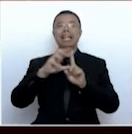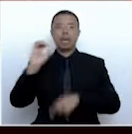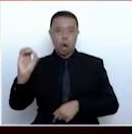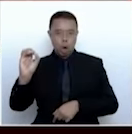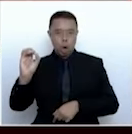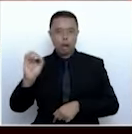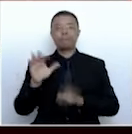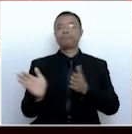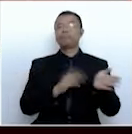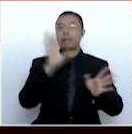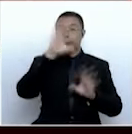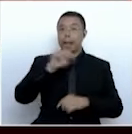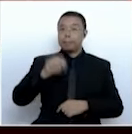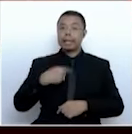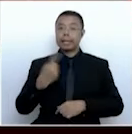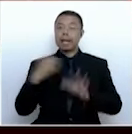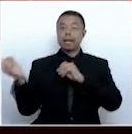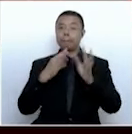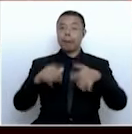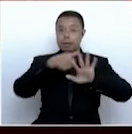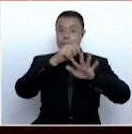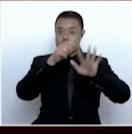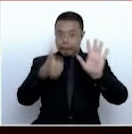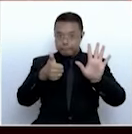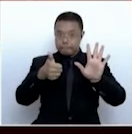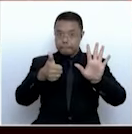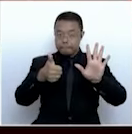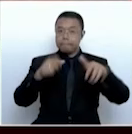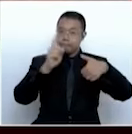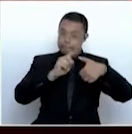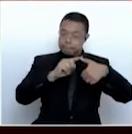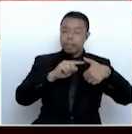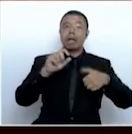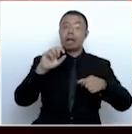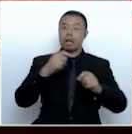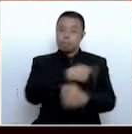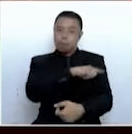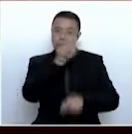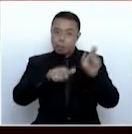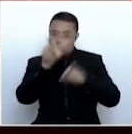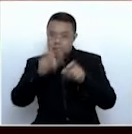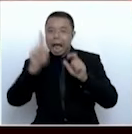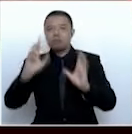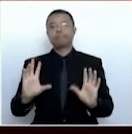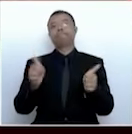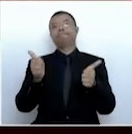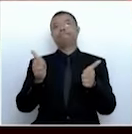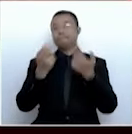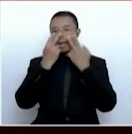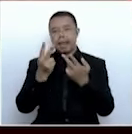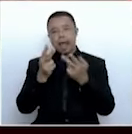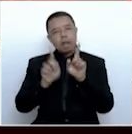ini kita akan berdebat tentang 6 urusan, tentang sumber daya manusia yang harus siap